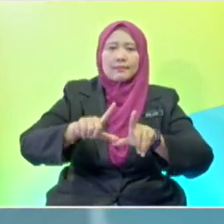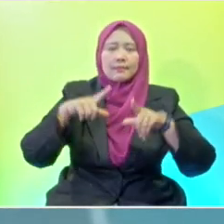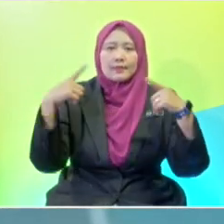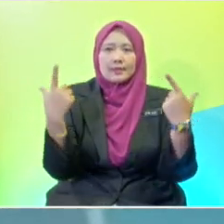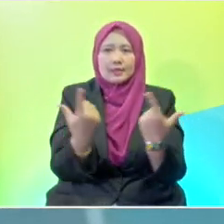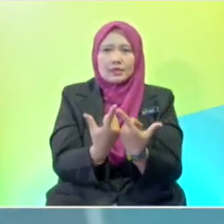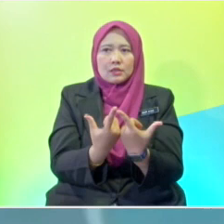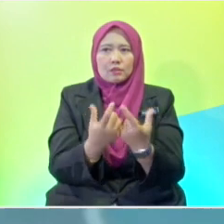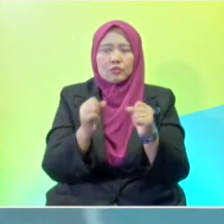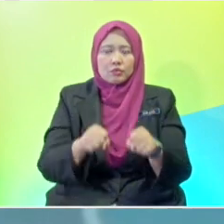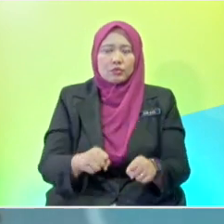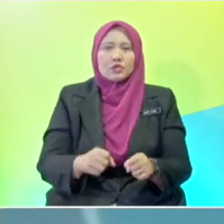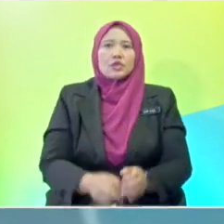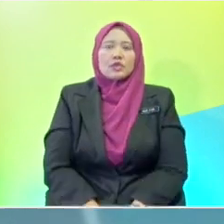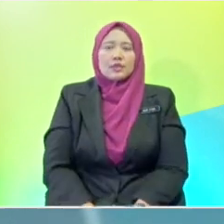kepada